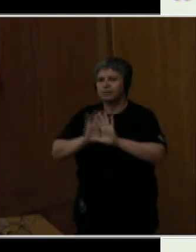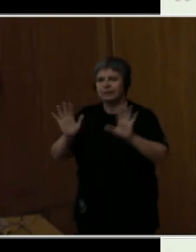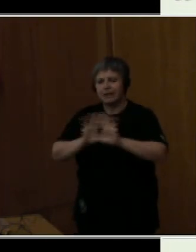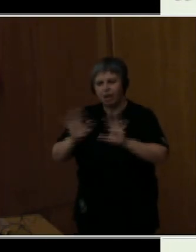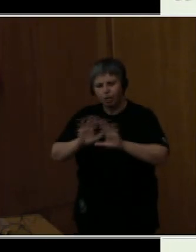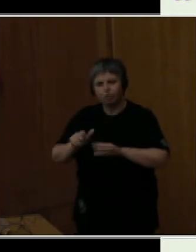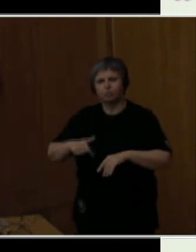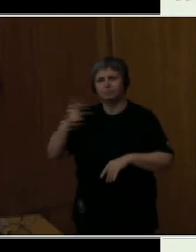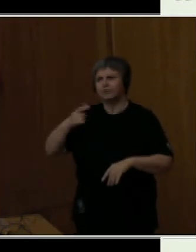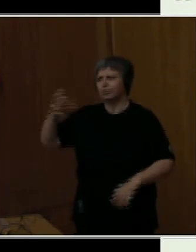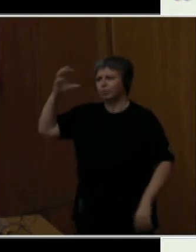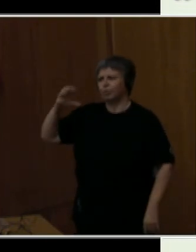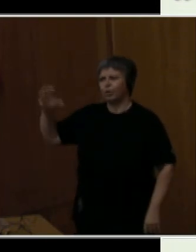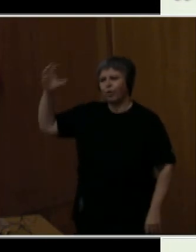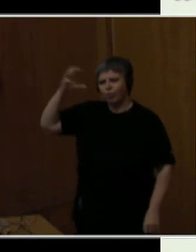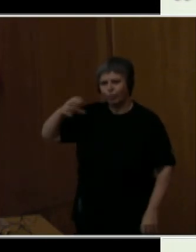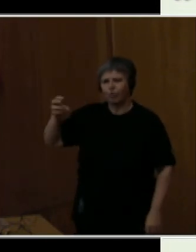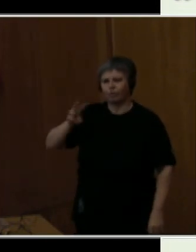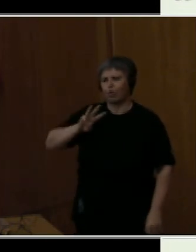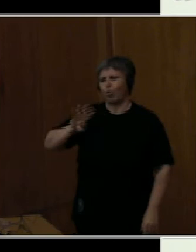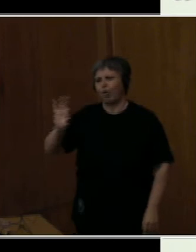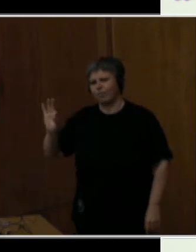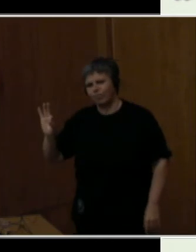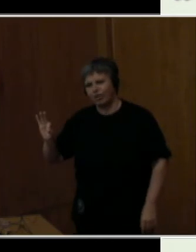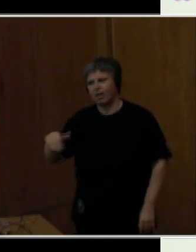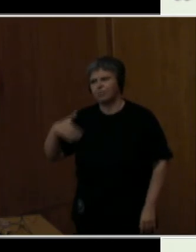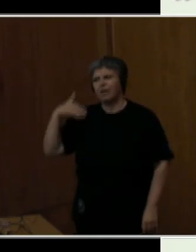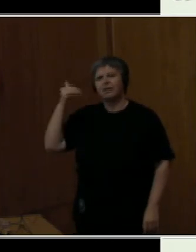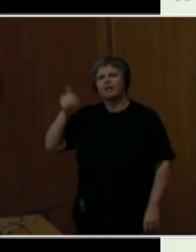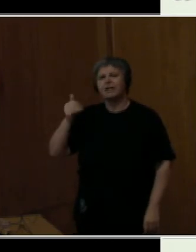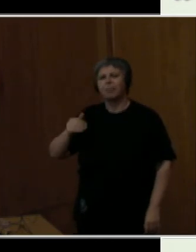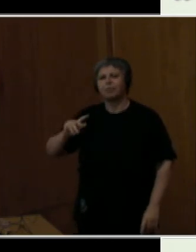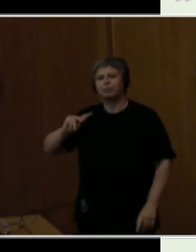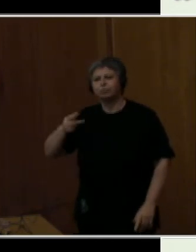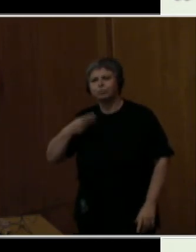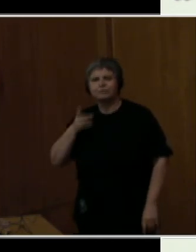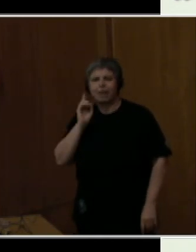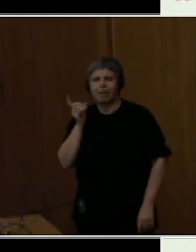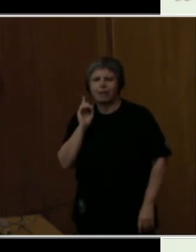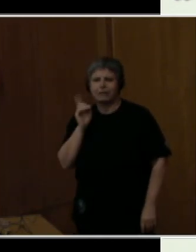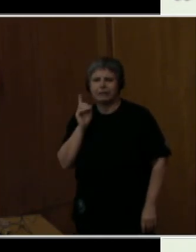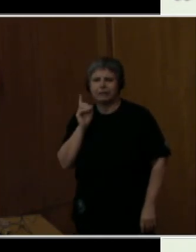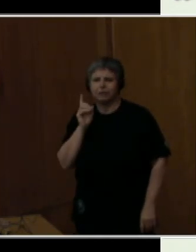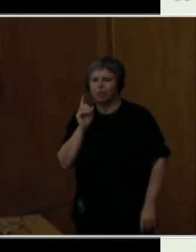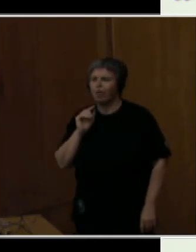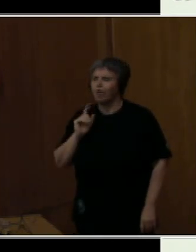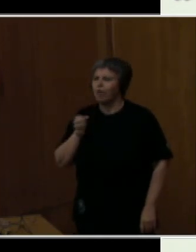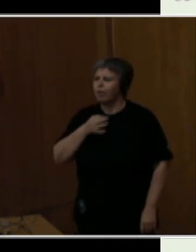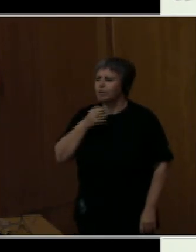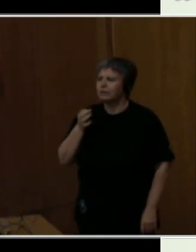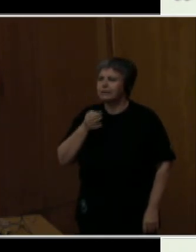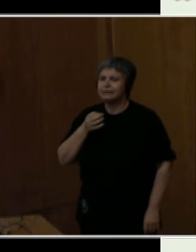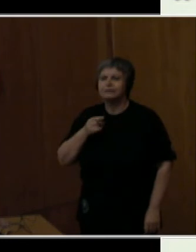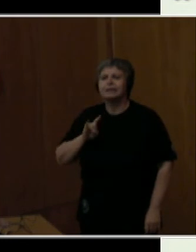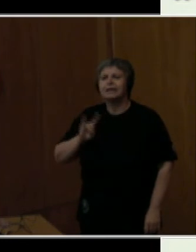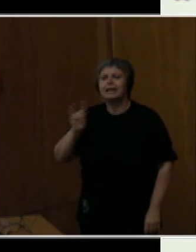ασύρματων δικτύων, Wi-Fi, GSM 3G, 4G, LTE. Τώρα μιλάει ο κόσμος πάρα πολύ για το 5G. Δεν υπάρχει ακόμα.